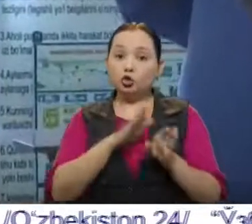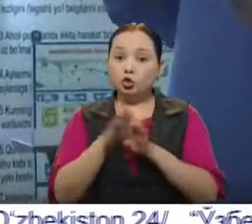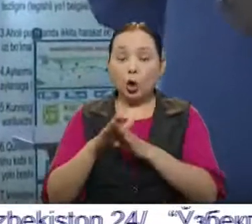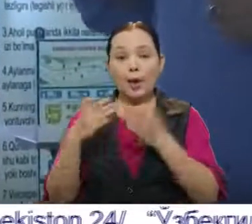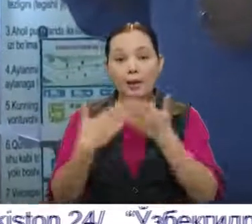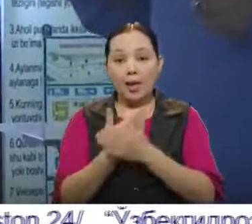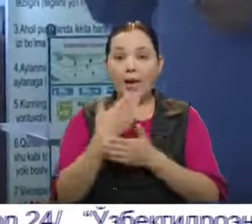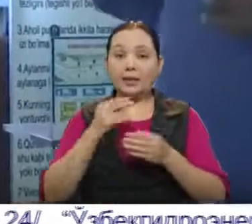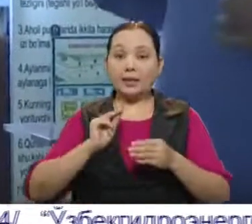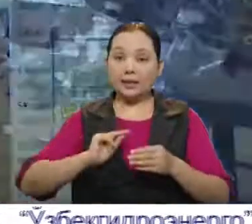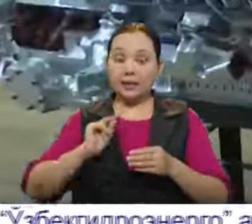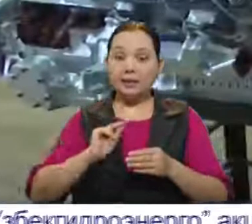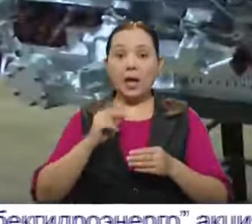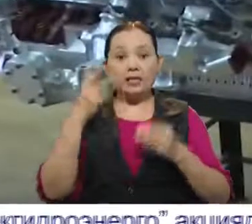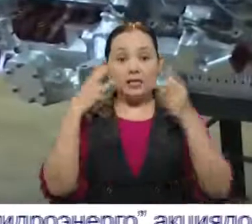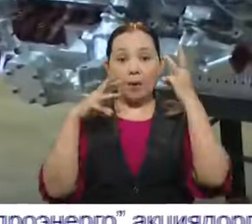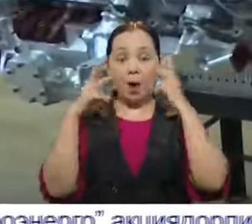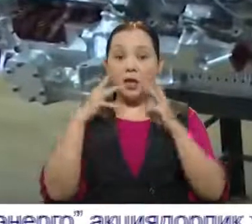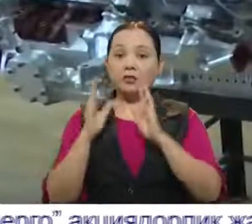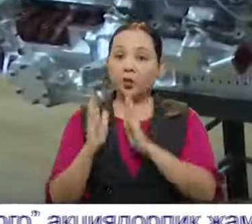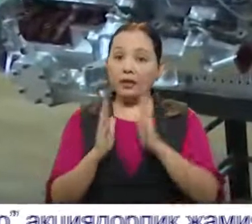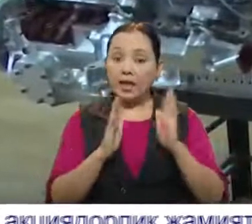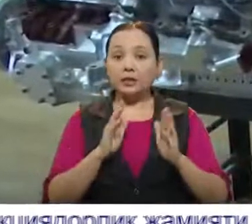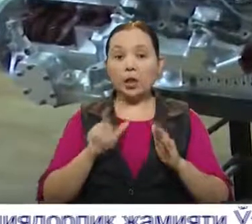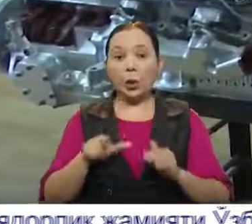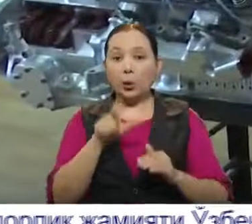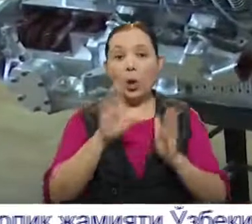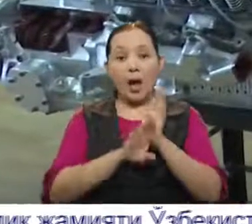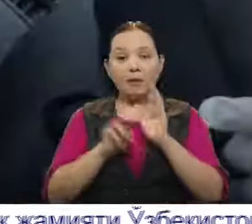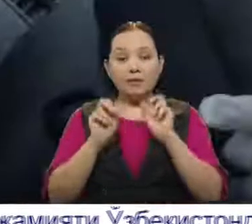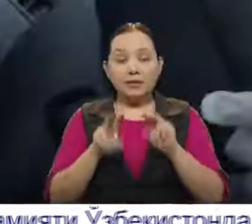yangi tizim, qolaversa zamonaviy dastur yo'l harakati